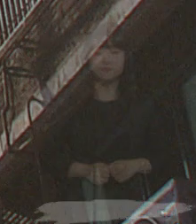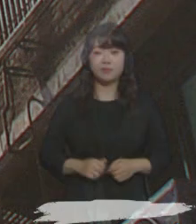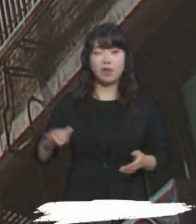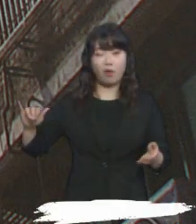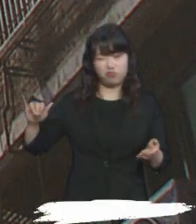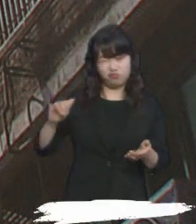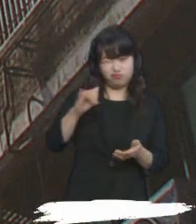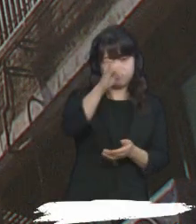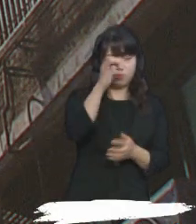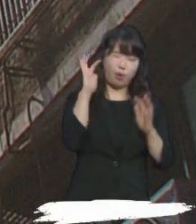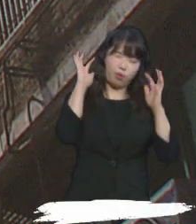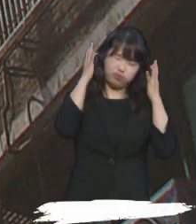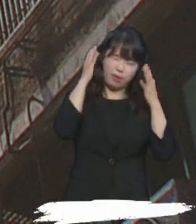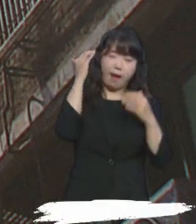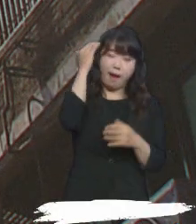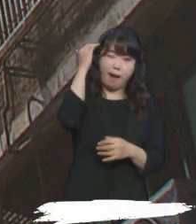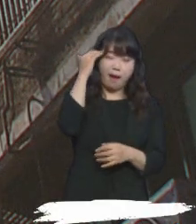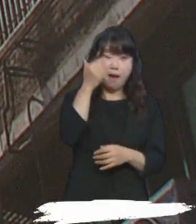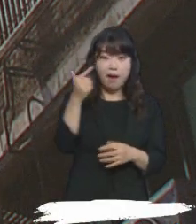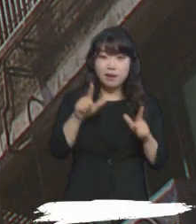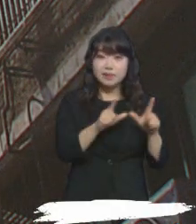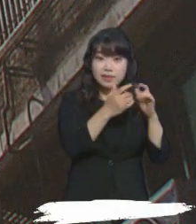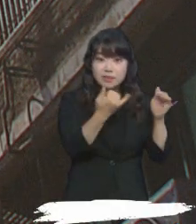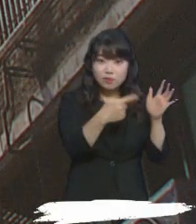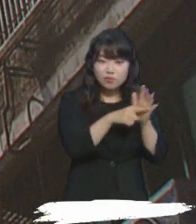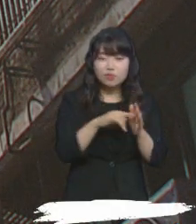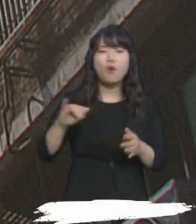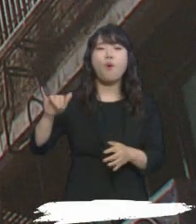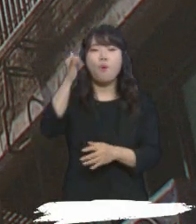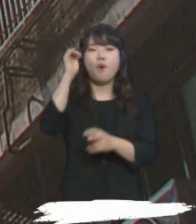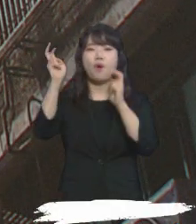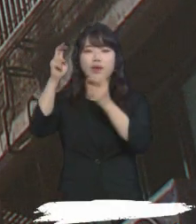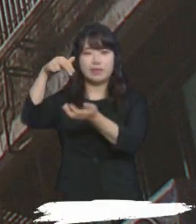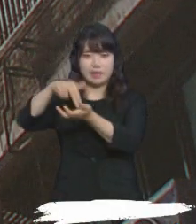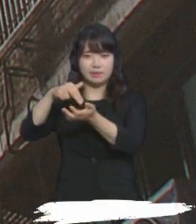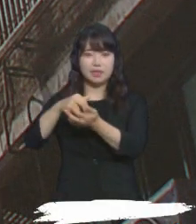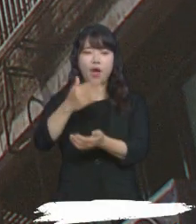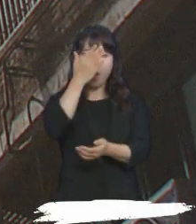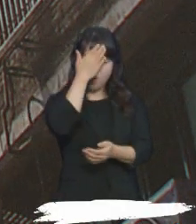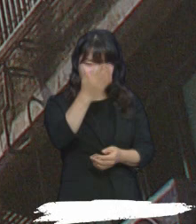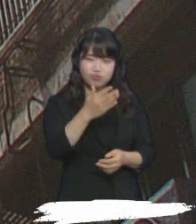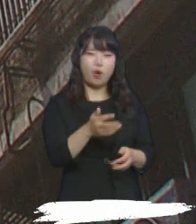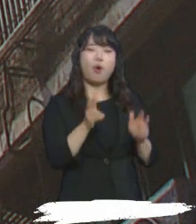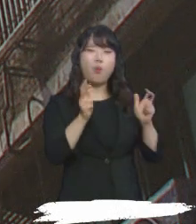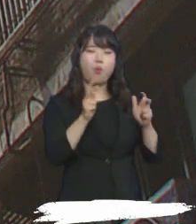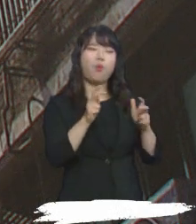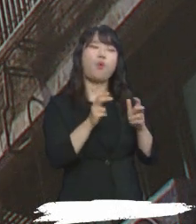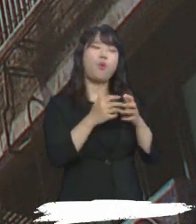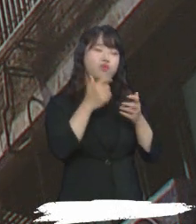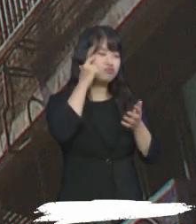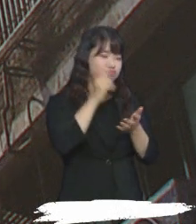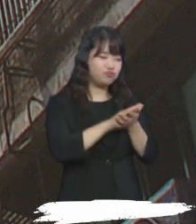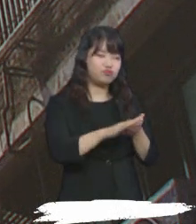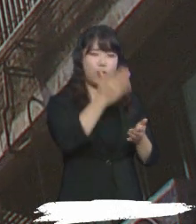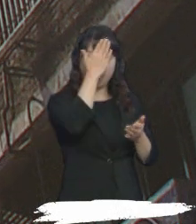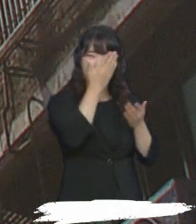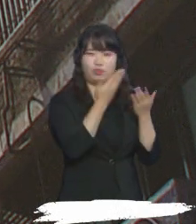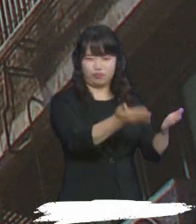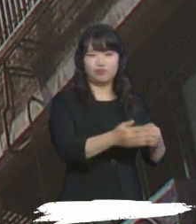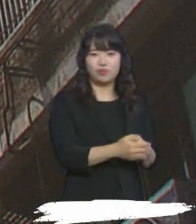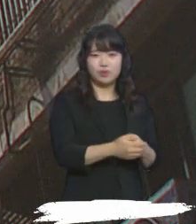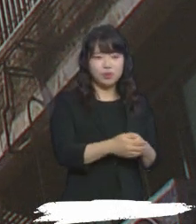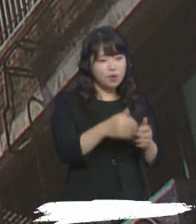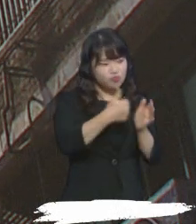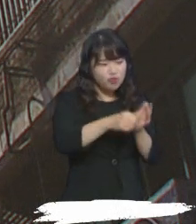항공기 소음 피해를 겪고 있는 주민을 위해 공항공사가 무료로 직접 에어컨을 설치해주고 있는데 제품 선택과 설치 시기